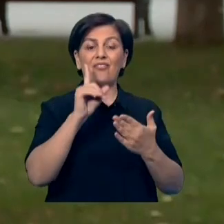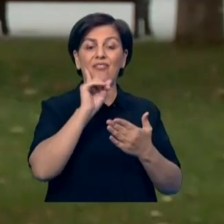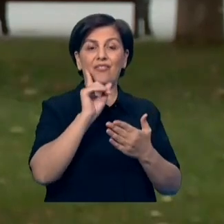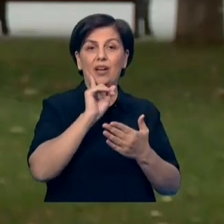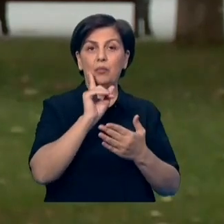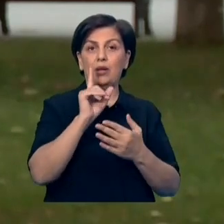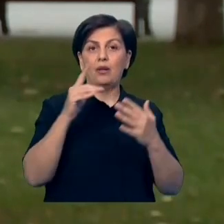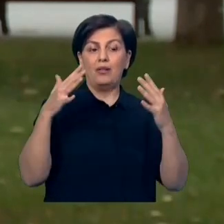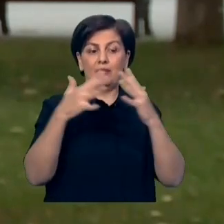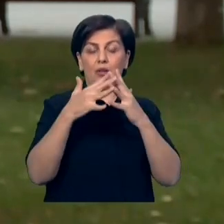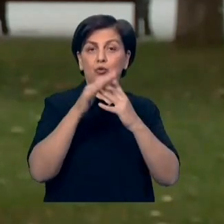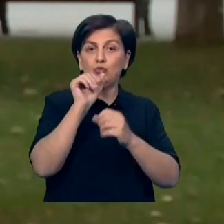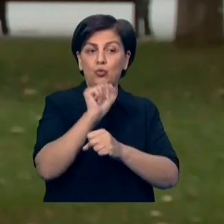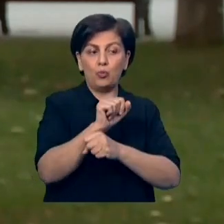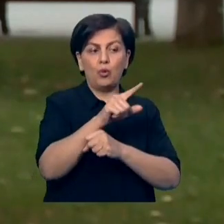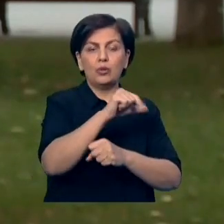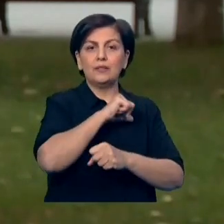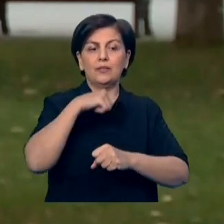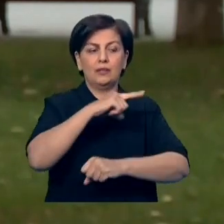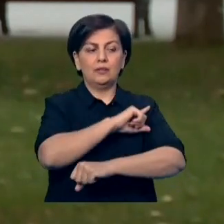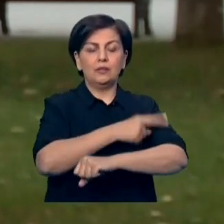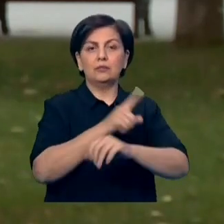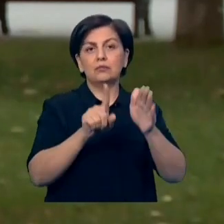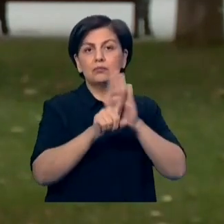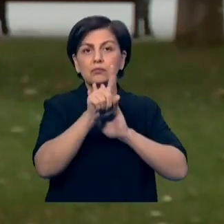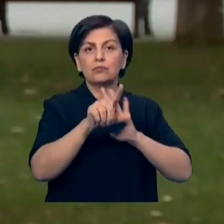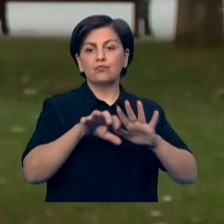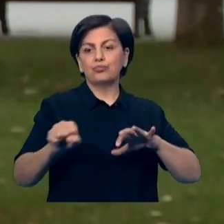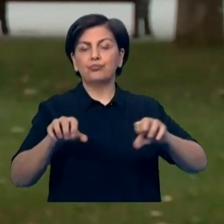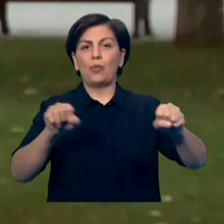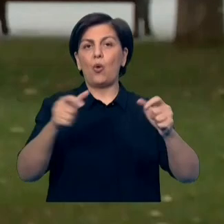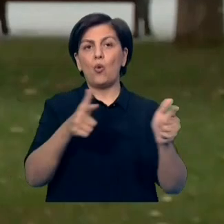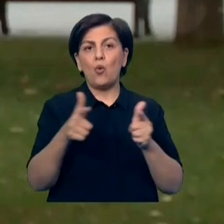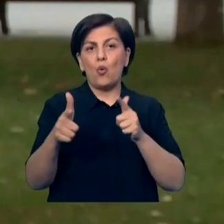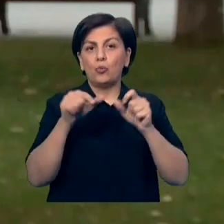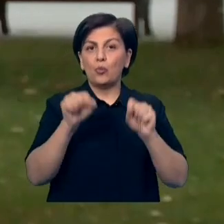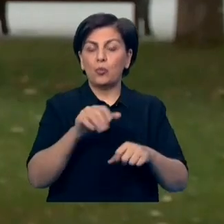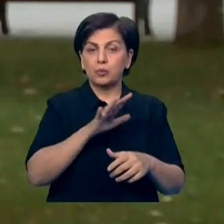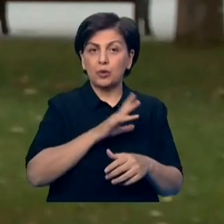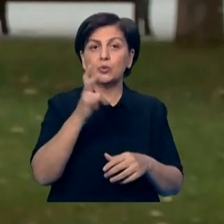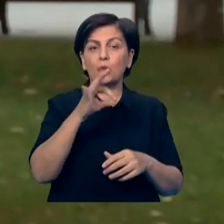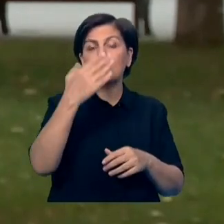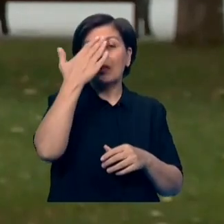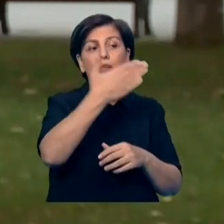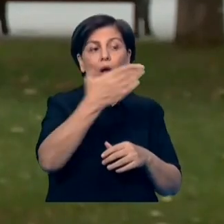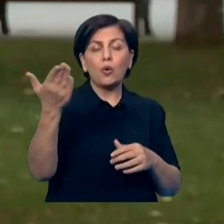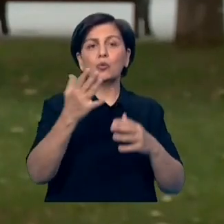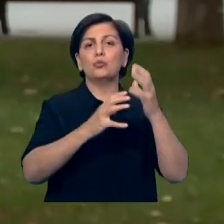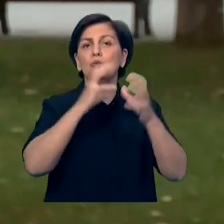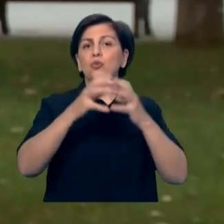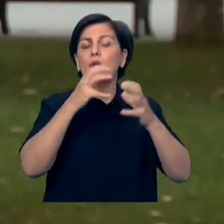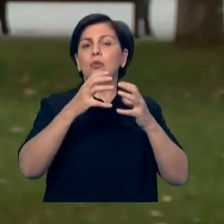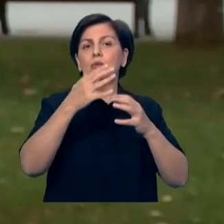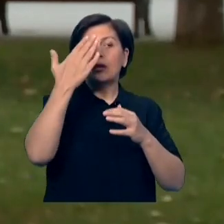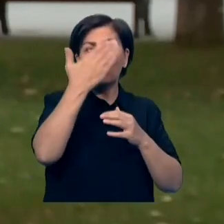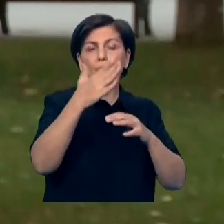bir məqam ola bilər, bir fürsət ola bilər. Yəni İsrail bunu da nəzərdən keçirir. Amma istənilən halda xalqın tələbi budur ki, beynəlxalq ictimaiyyətin tələbi həm də budur ki,